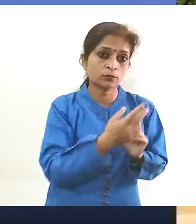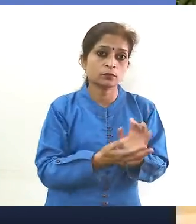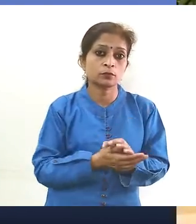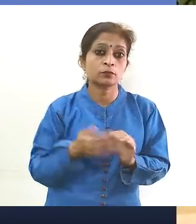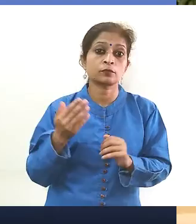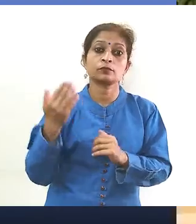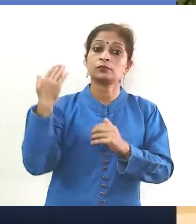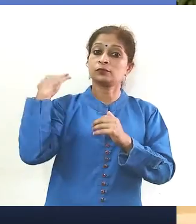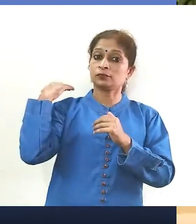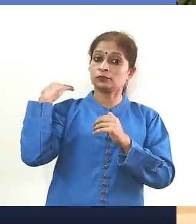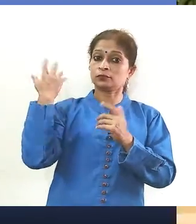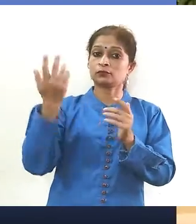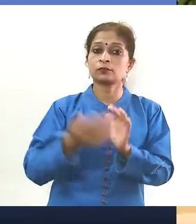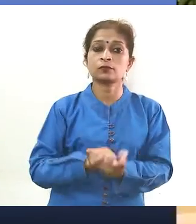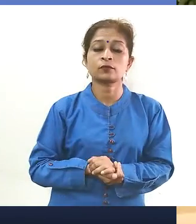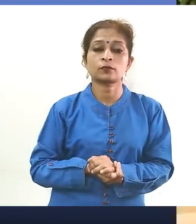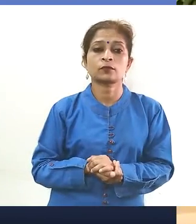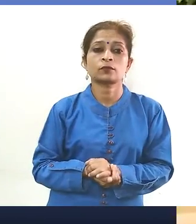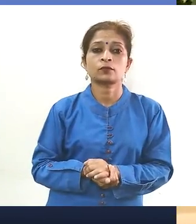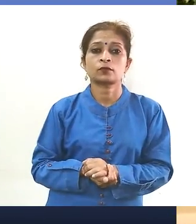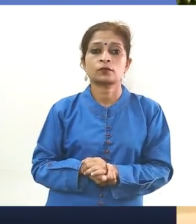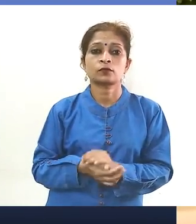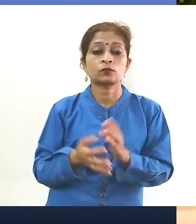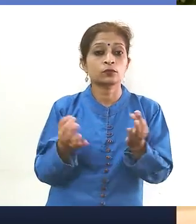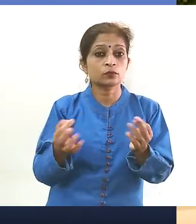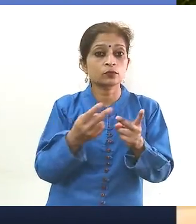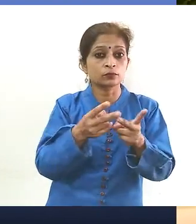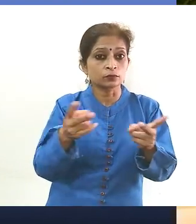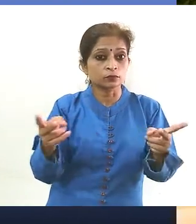पीछे झुक गए तो सुप्त वज्रासन,